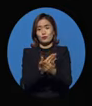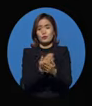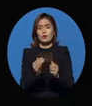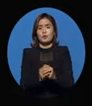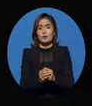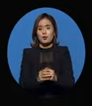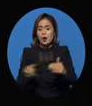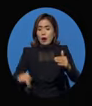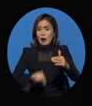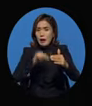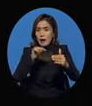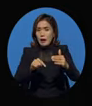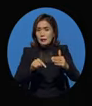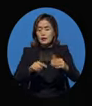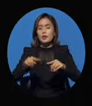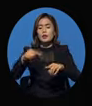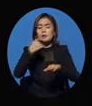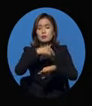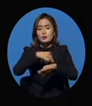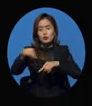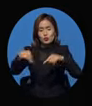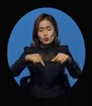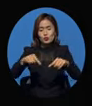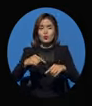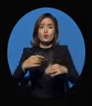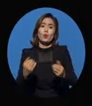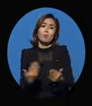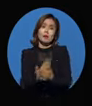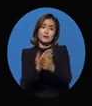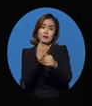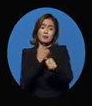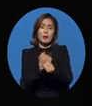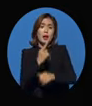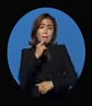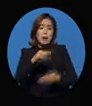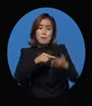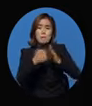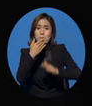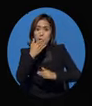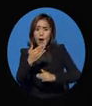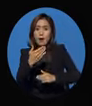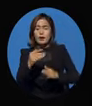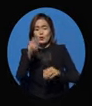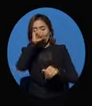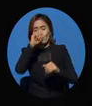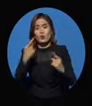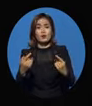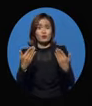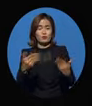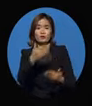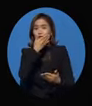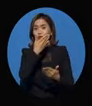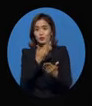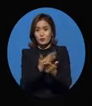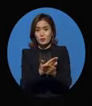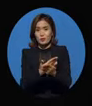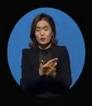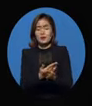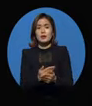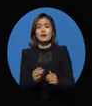당내 민주주의를 활성화 하겠습니다 말을 할 수도 있도록 원로를 터져야 됩니다 이 30대가